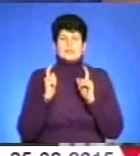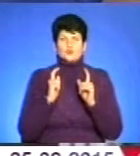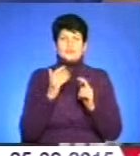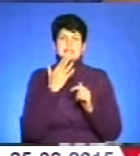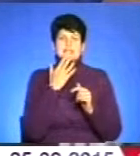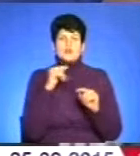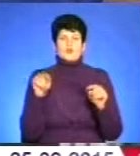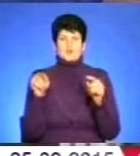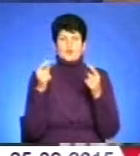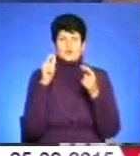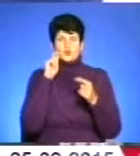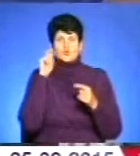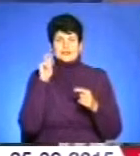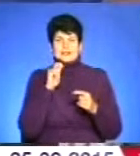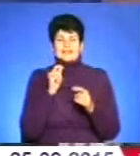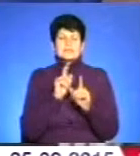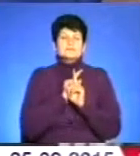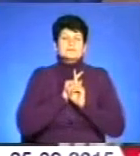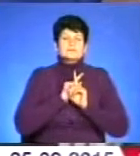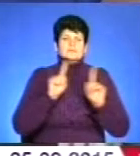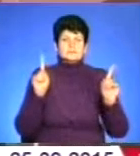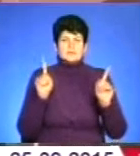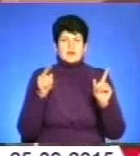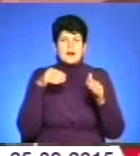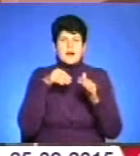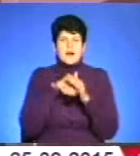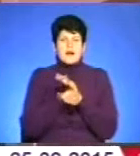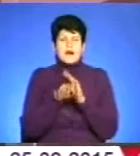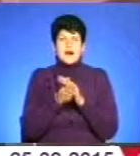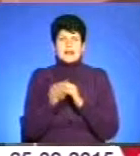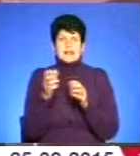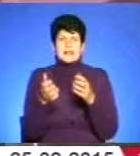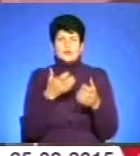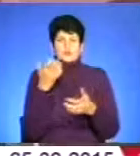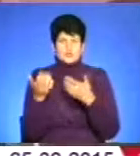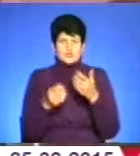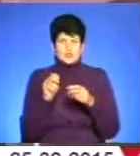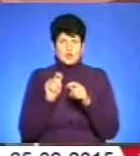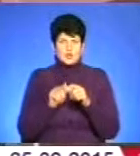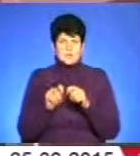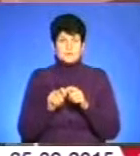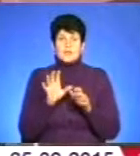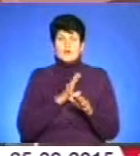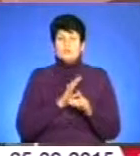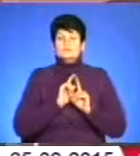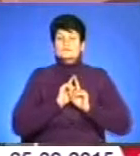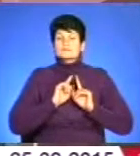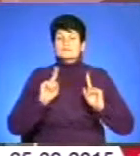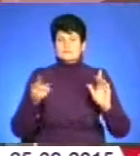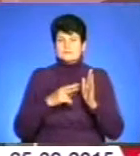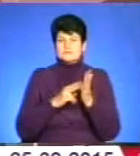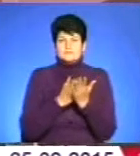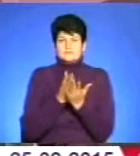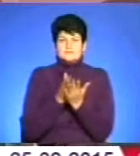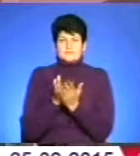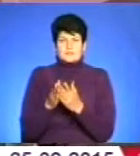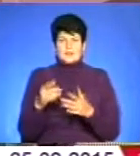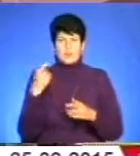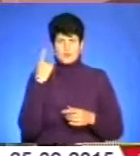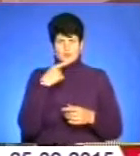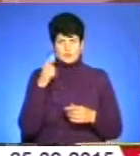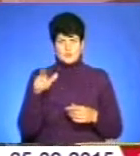та унікальні археологічні дослідження. Ігор Герета був особистістю різноплановою. І часом